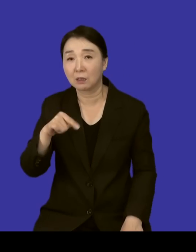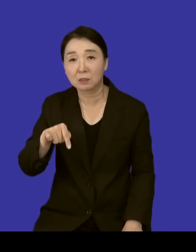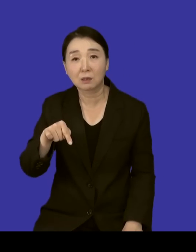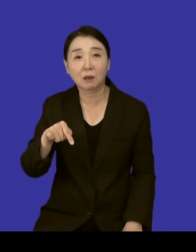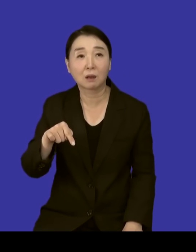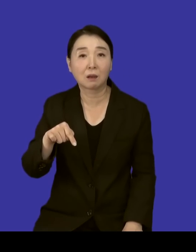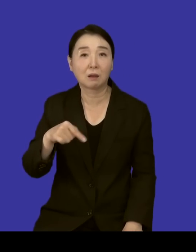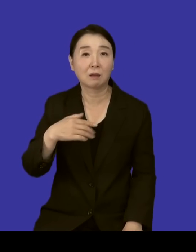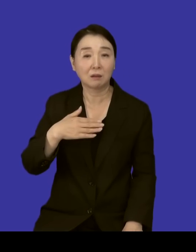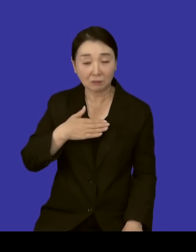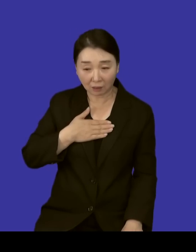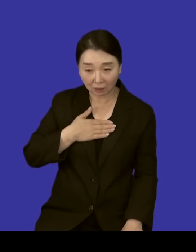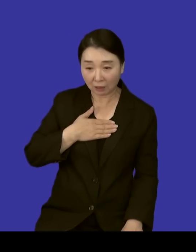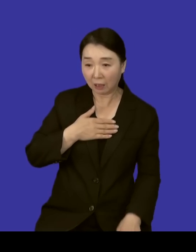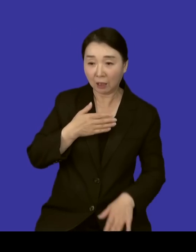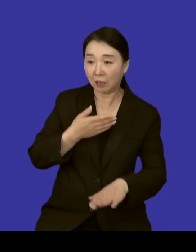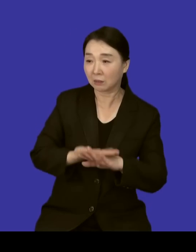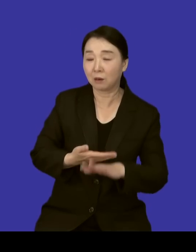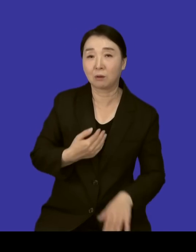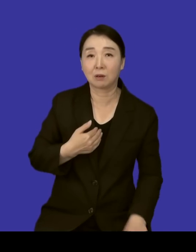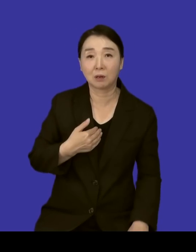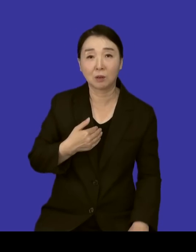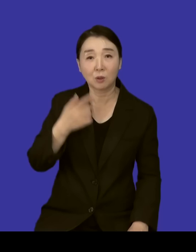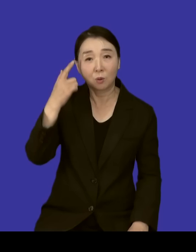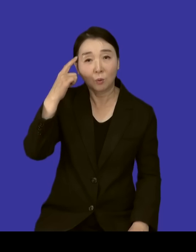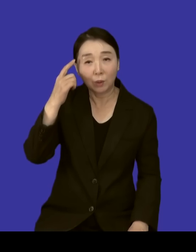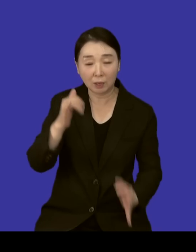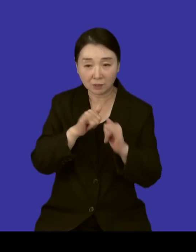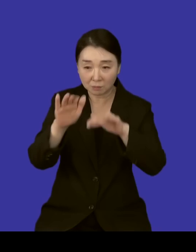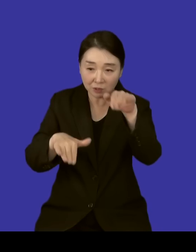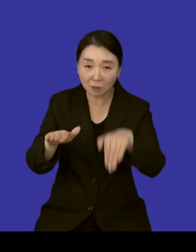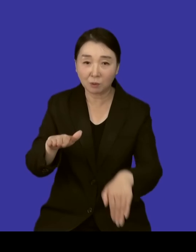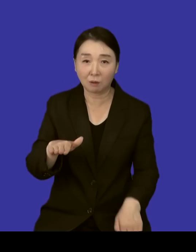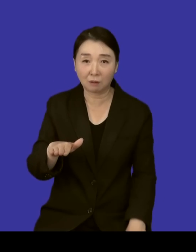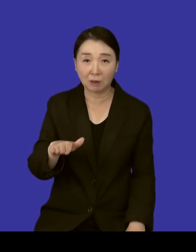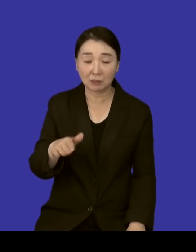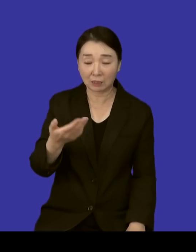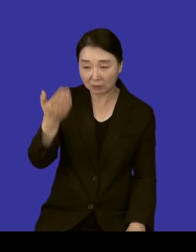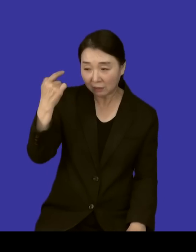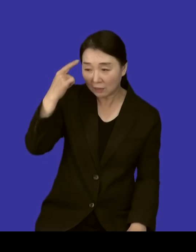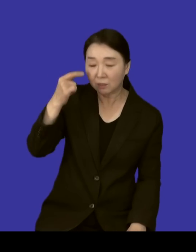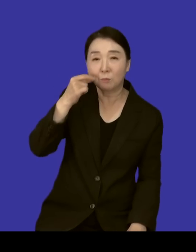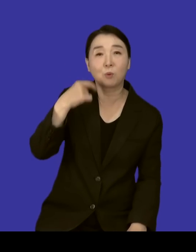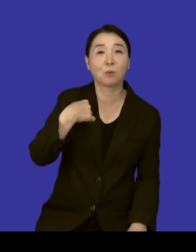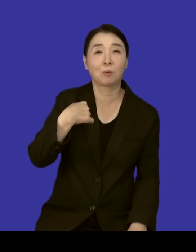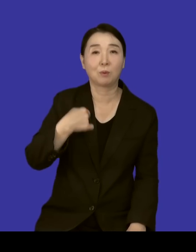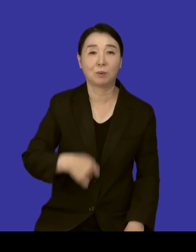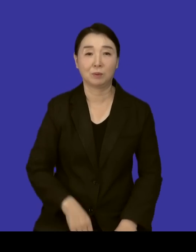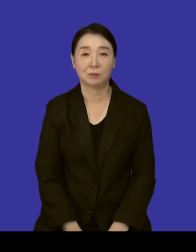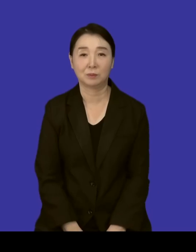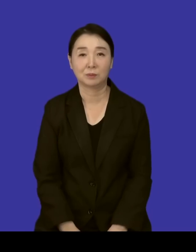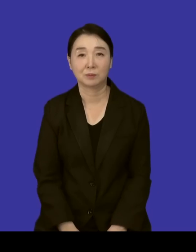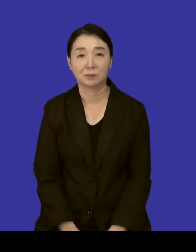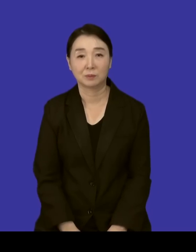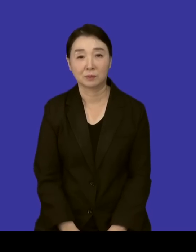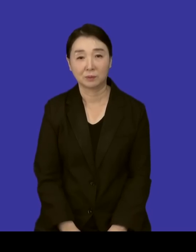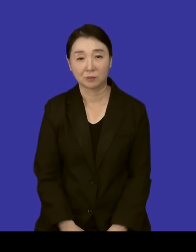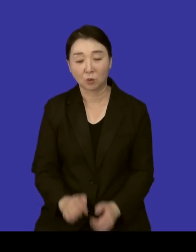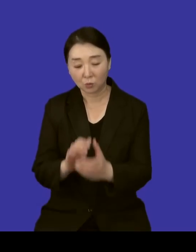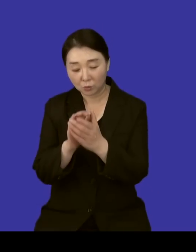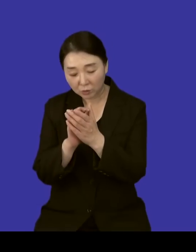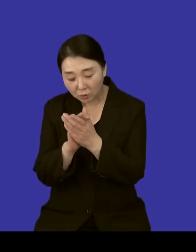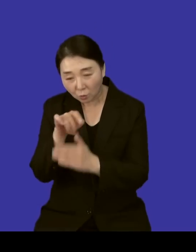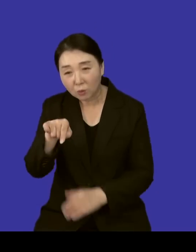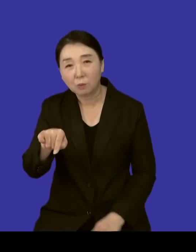이렇게 되니까 내가 개구리 올챙이 쪽 생각을 못하고 그러면서 거기서 이제 변화가 생겼군요.